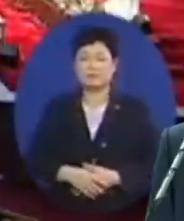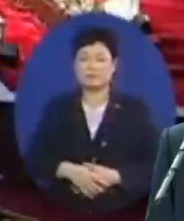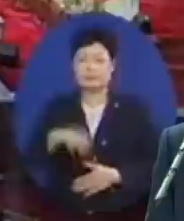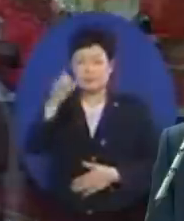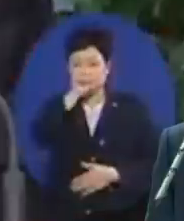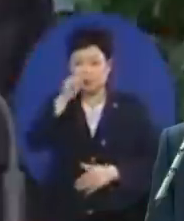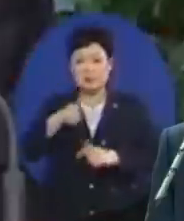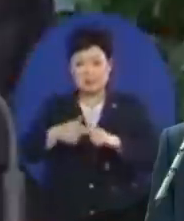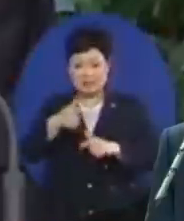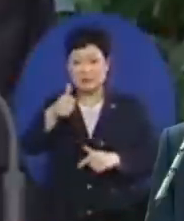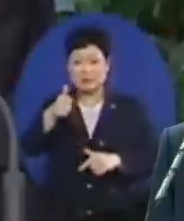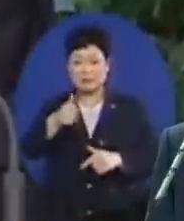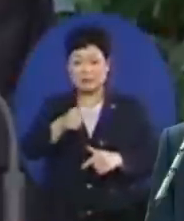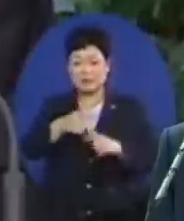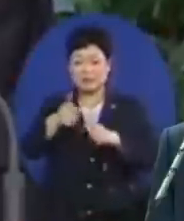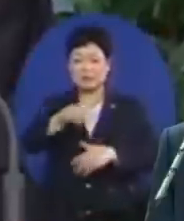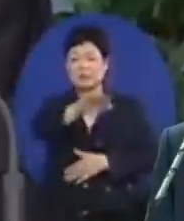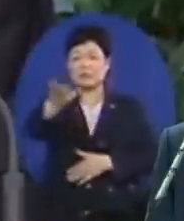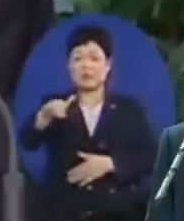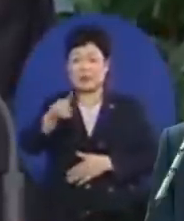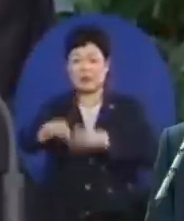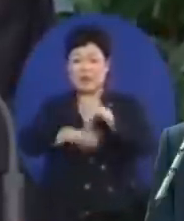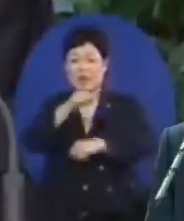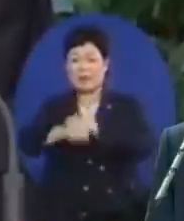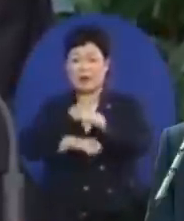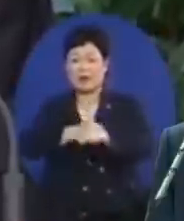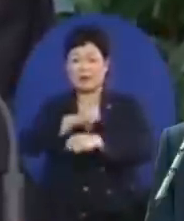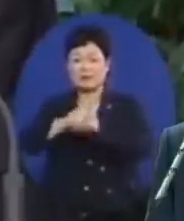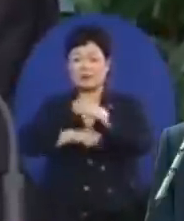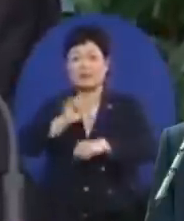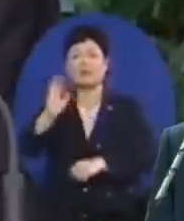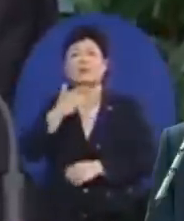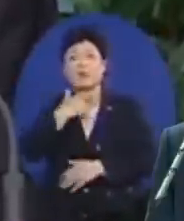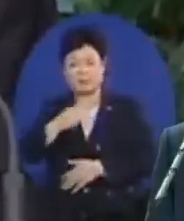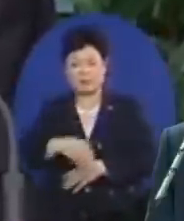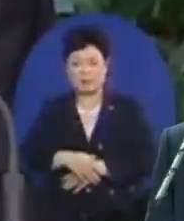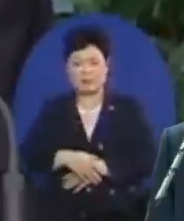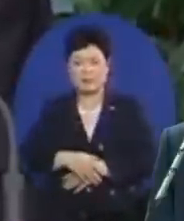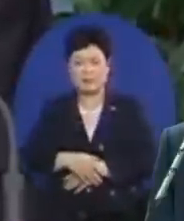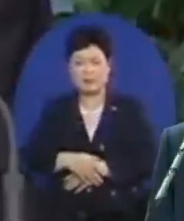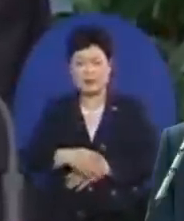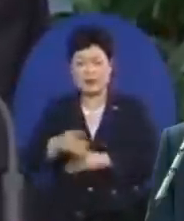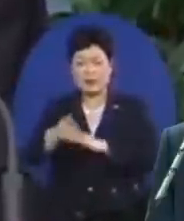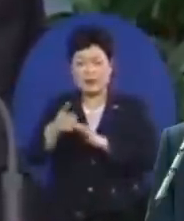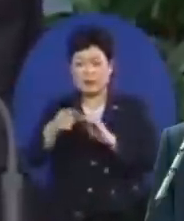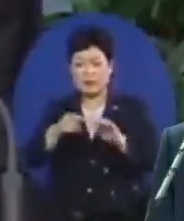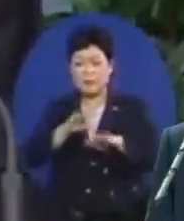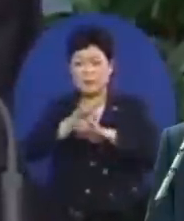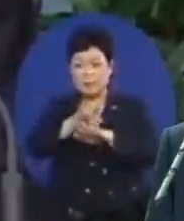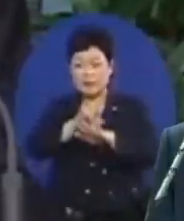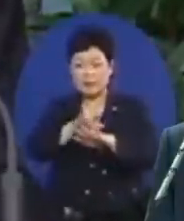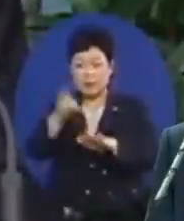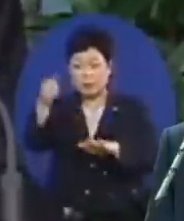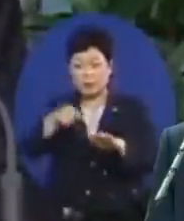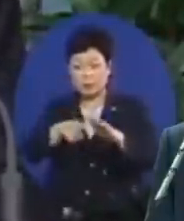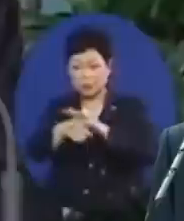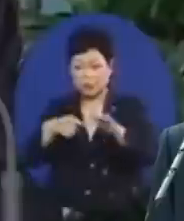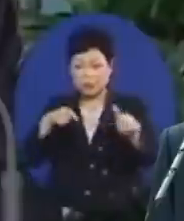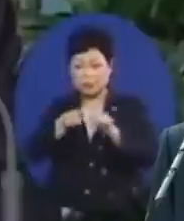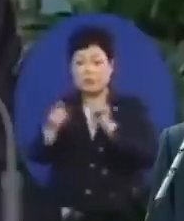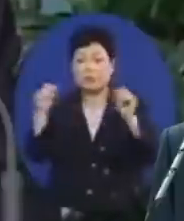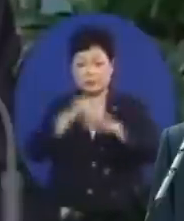좋으신 예수님. 예수님은 우리가 해방되기를 원하는 것입니다. 도적이 오는 것은 도적질하고 죽이고 멸망시키는 것뿐이요, 인자가 온